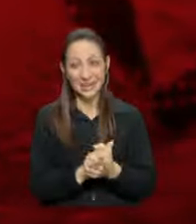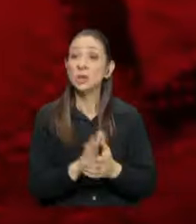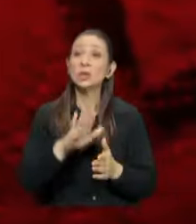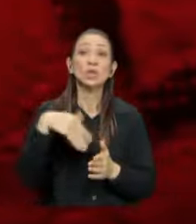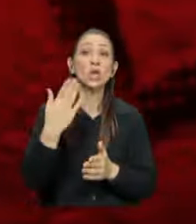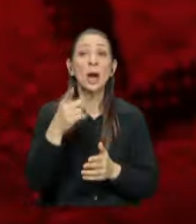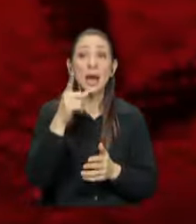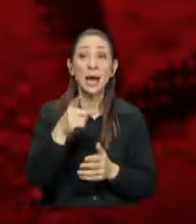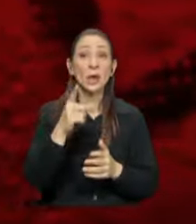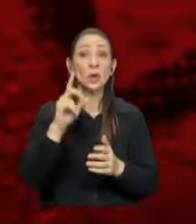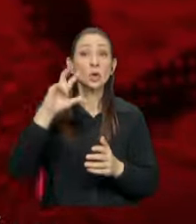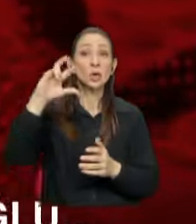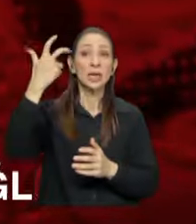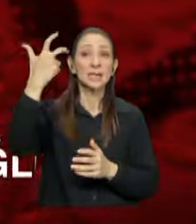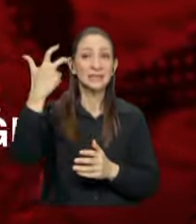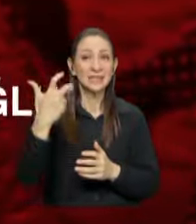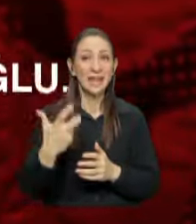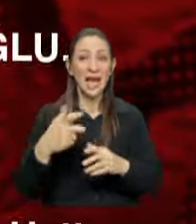Sonra Güneş Batarken Hasan Askıra'nın kitabı. Konuş Benimle Ayça Kuru bizimle paylaştı. Adı